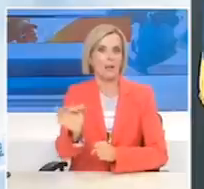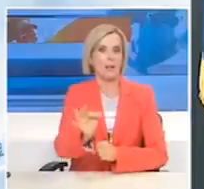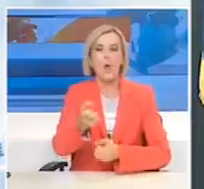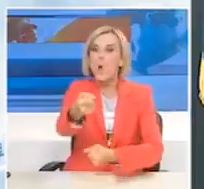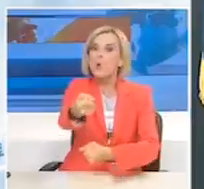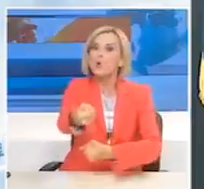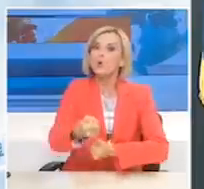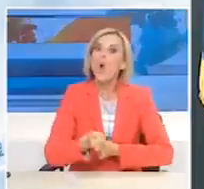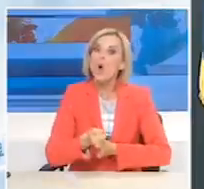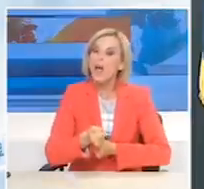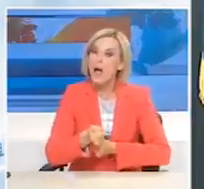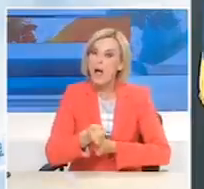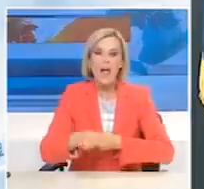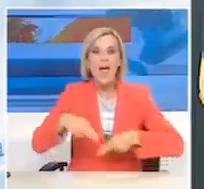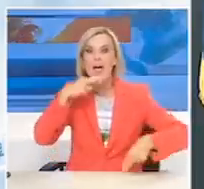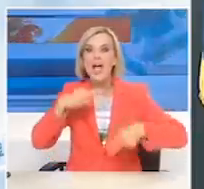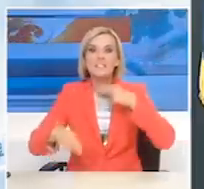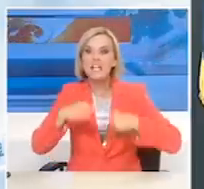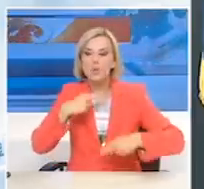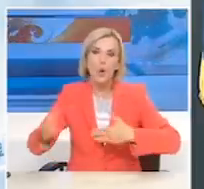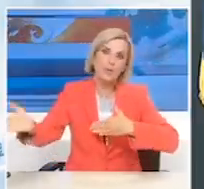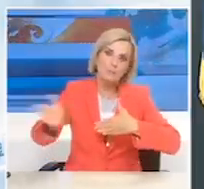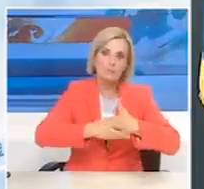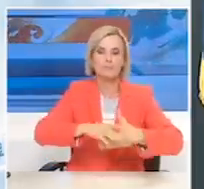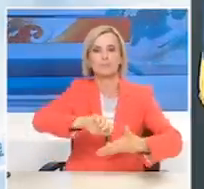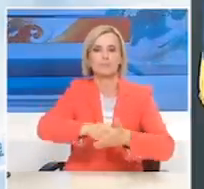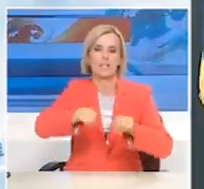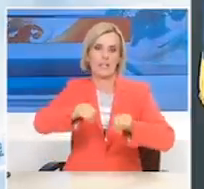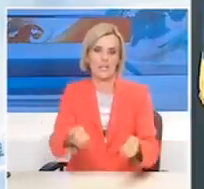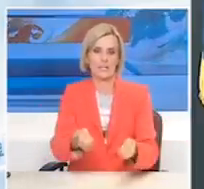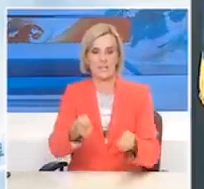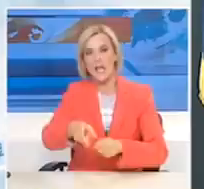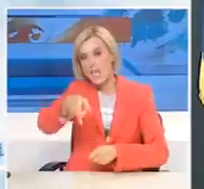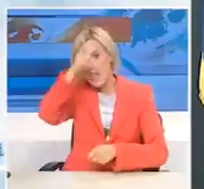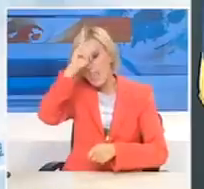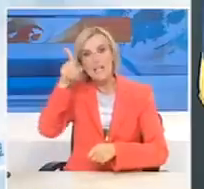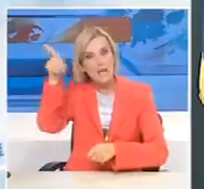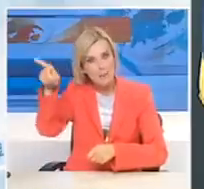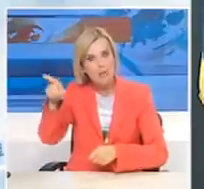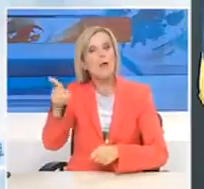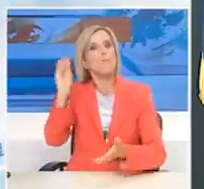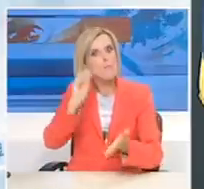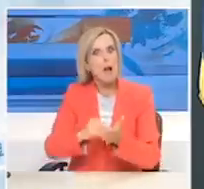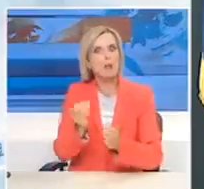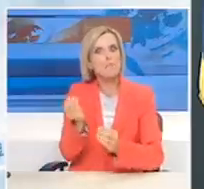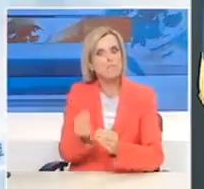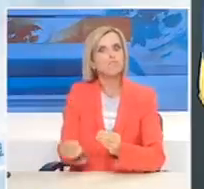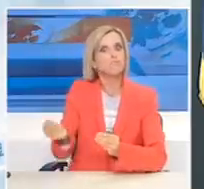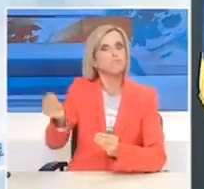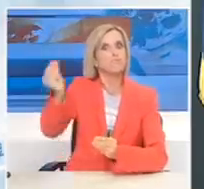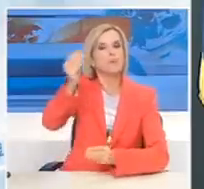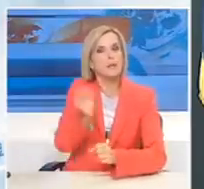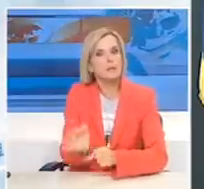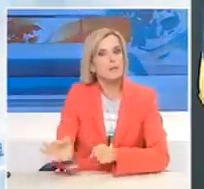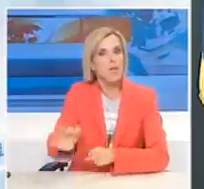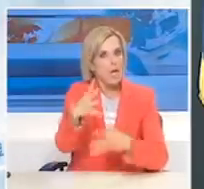επίσης έκλεισαν χώρους εστίασης λόγω επιδημιών μετά την άρση των μέτρων. Στη Γερμανία έχουν σταδιακή άνοδο των αριθμών. Και